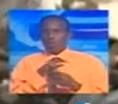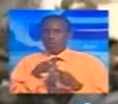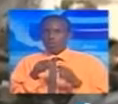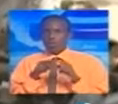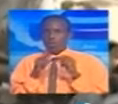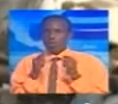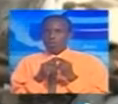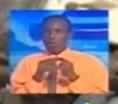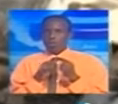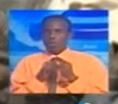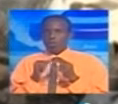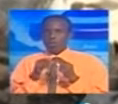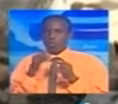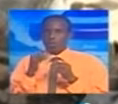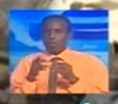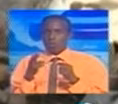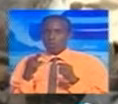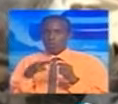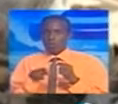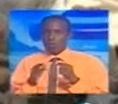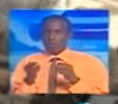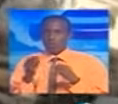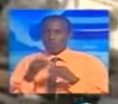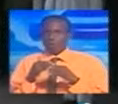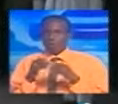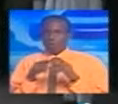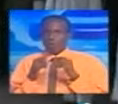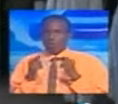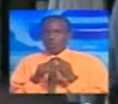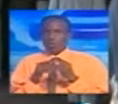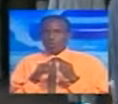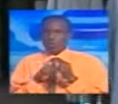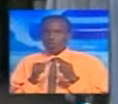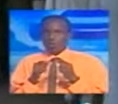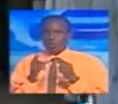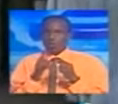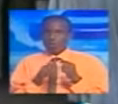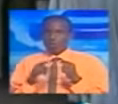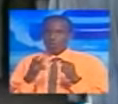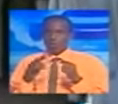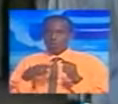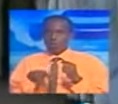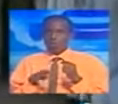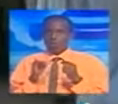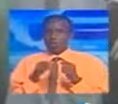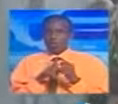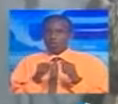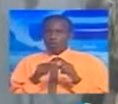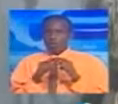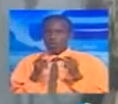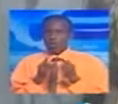s'est approchée de la mosquée, ils ont exigé qu'elle s'arrête pour être fouillée, mais elle s'est subitement engouffrée dans la mosquée et a